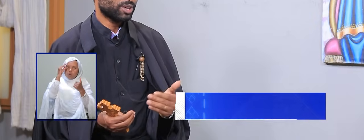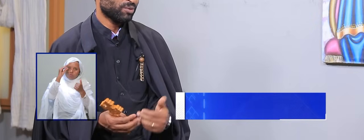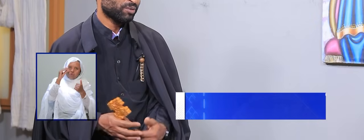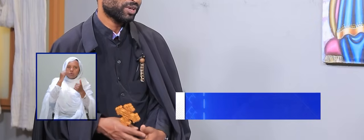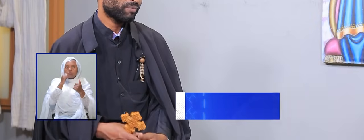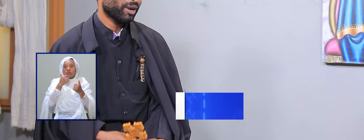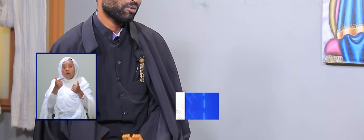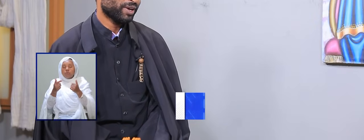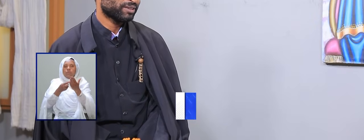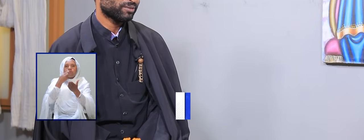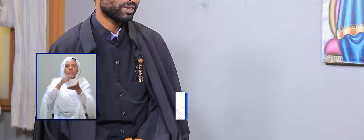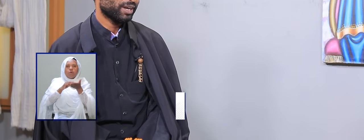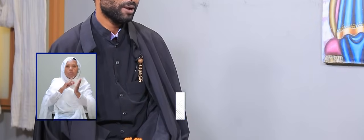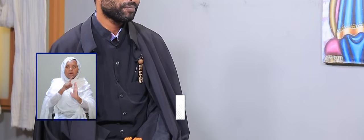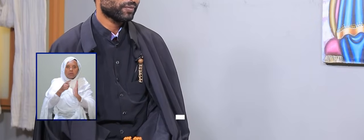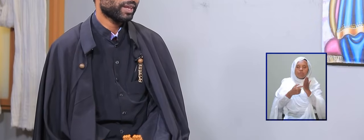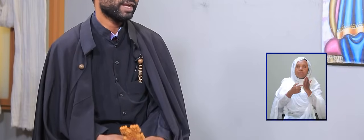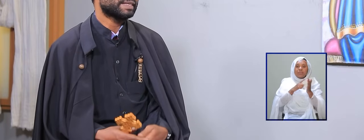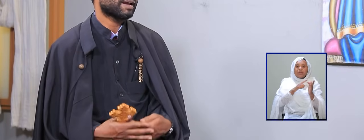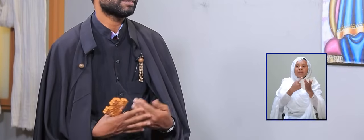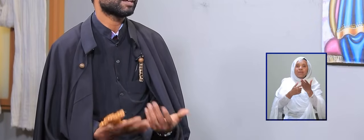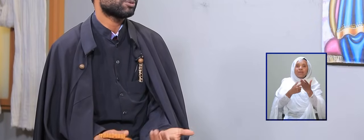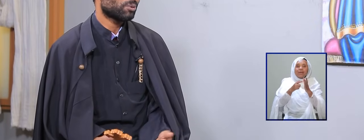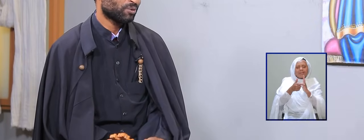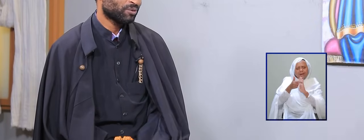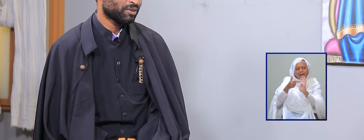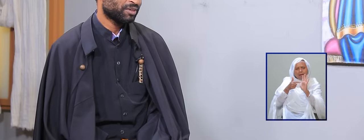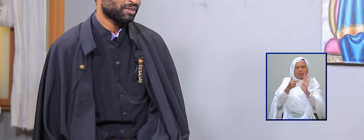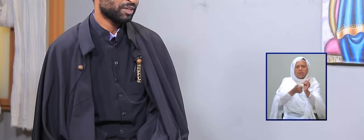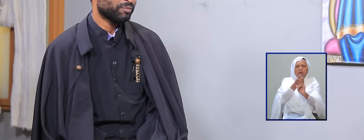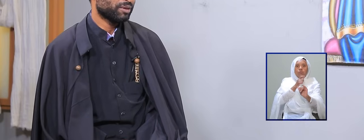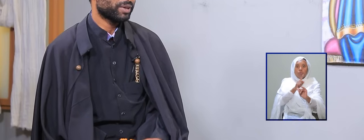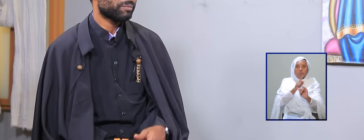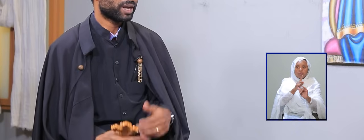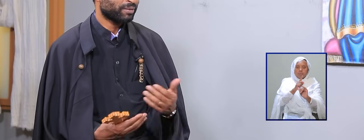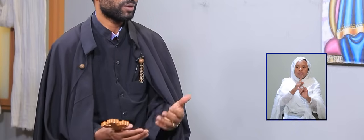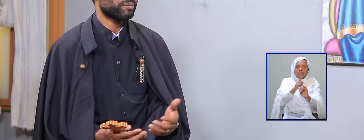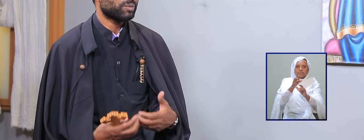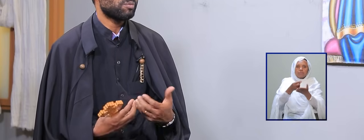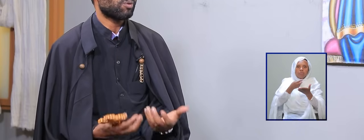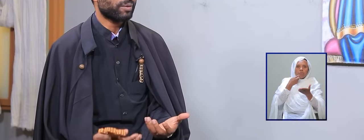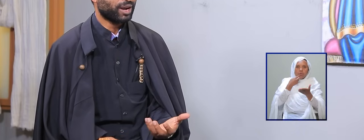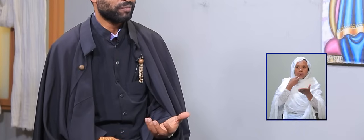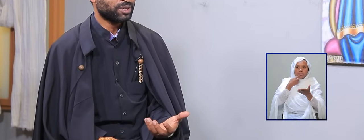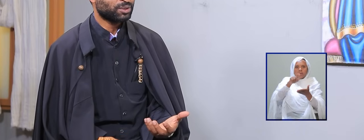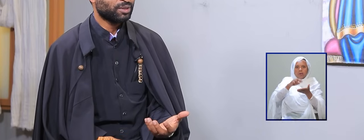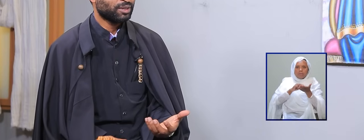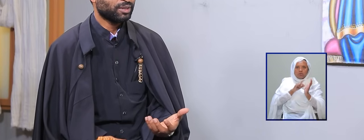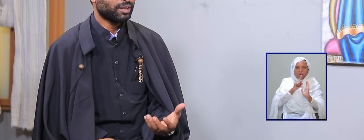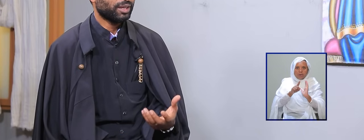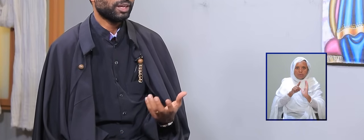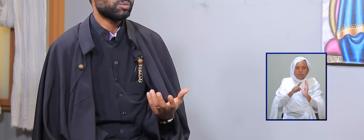ይያሉ ስጋ ወደሙ ይቀበላሉ ማለት ነው። እንግዲህና ይሄን ተራ ተከትሎ ነው መቀበል ወይም ደግሞ መቆረብ